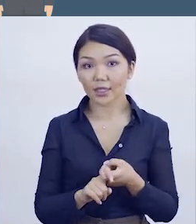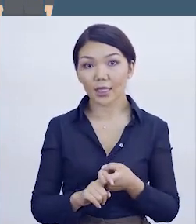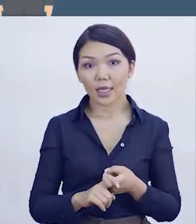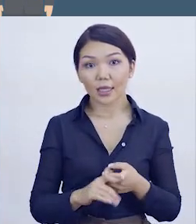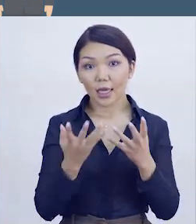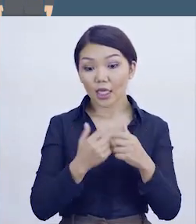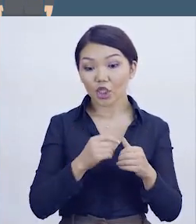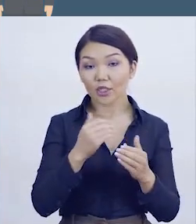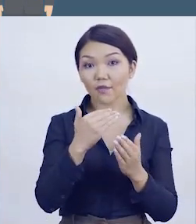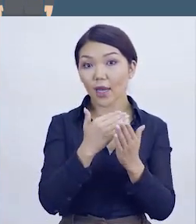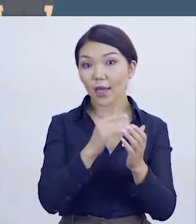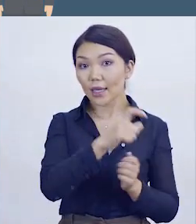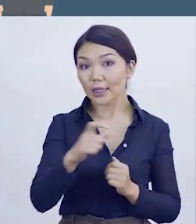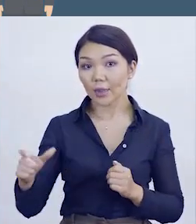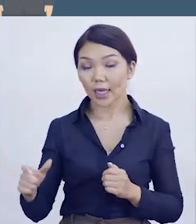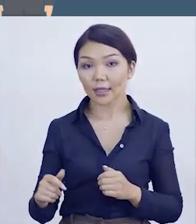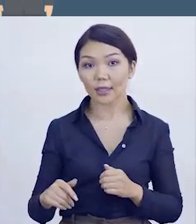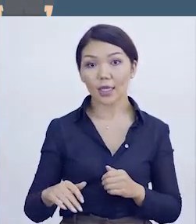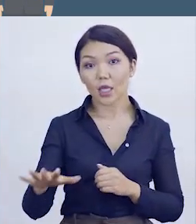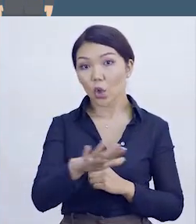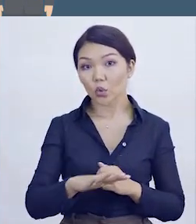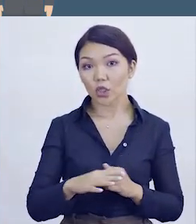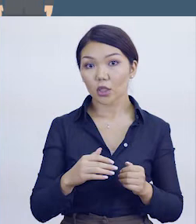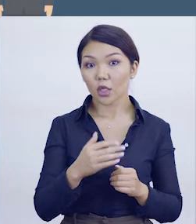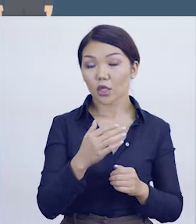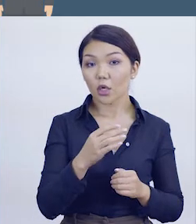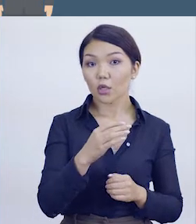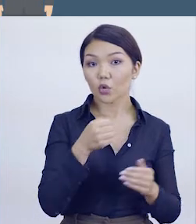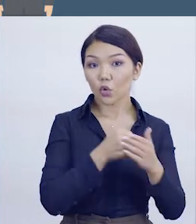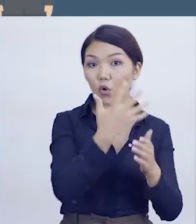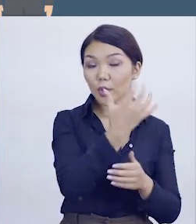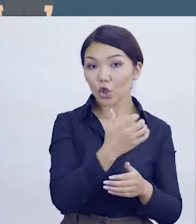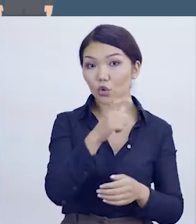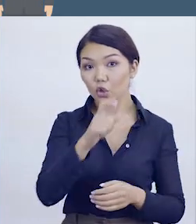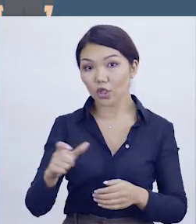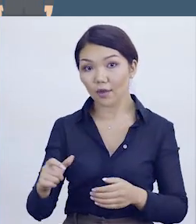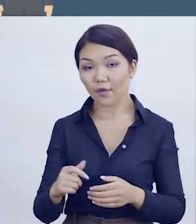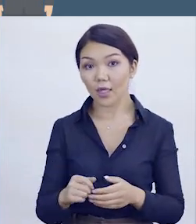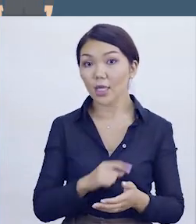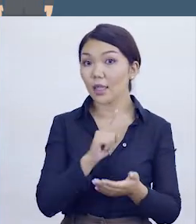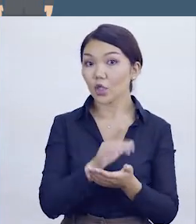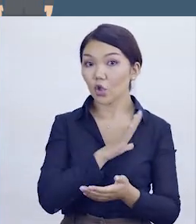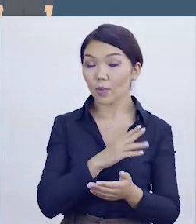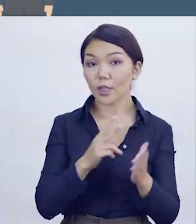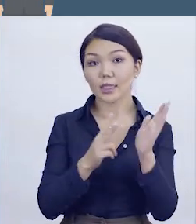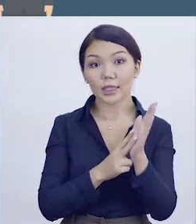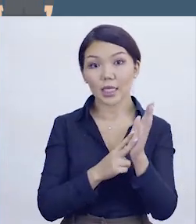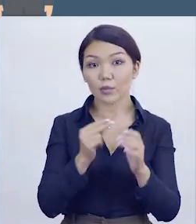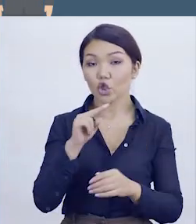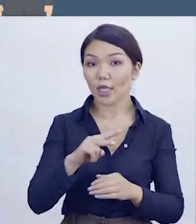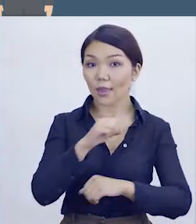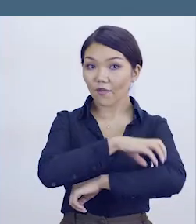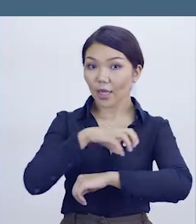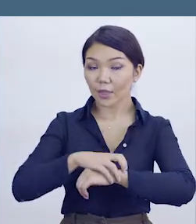местного самоуправления сроком на 5 лет. Количественный состав участковых избирательных комиссий зависит от количества избирателей на участке.